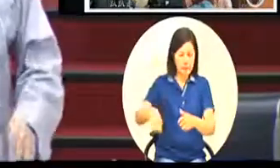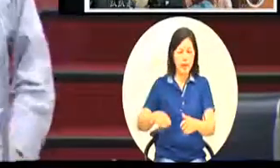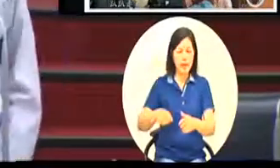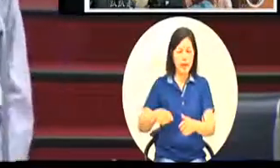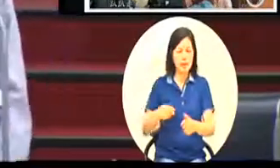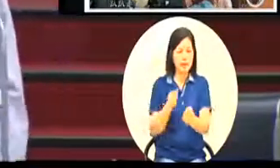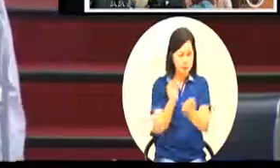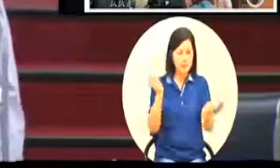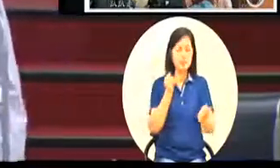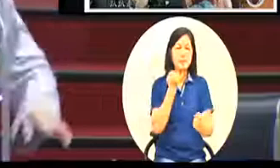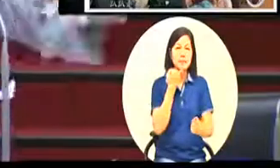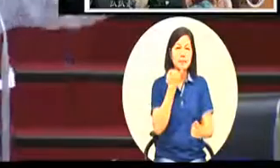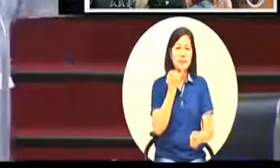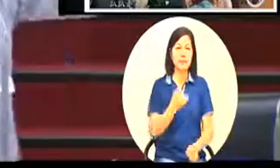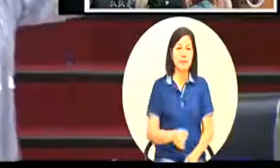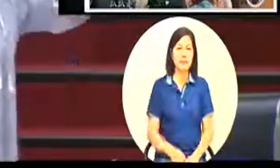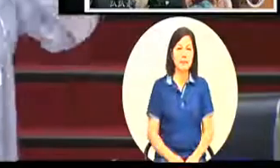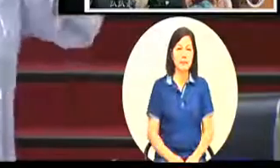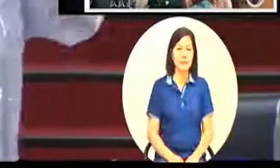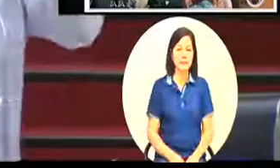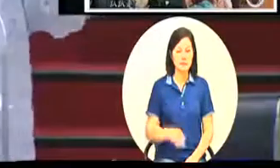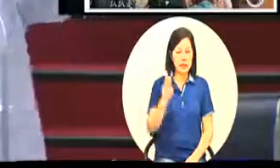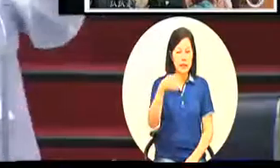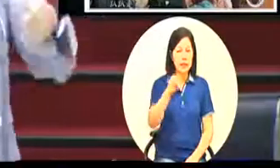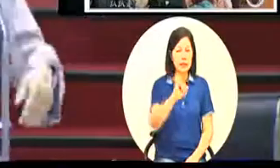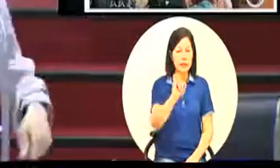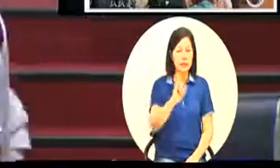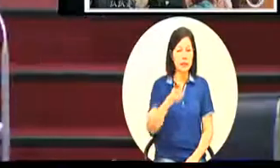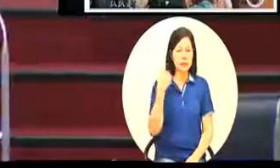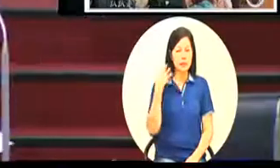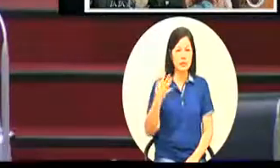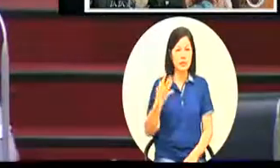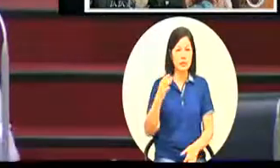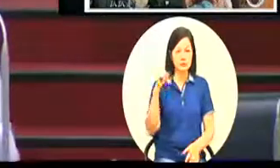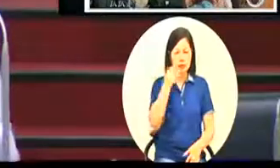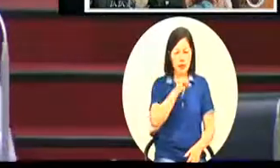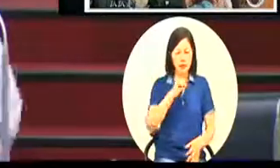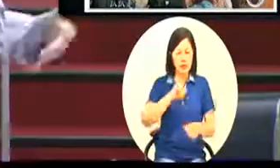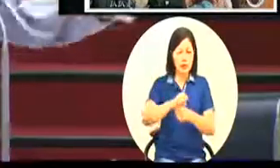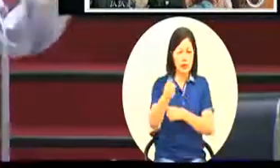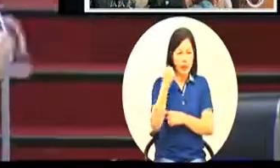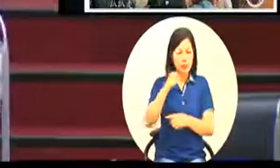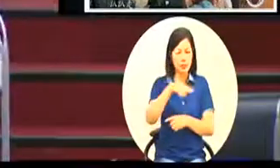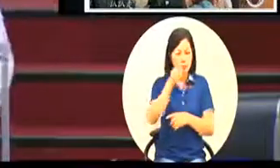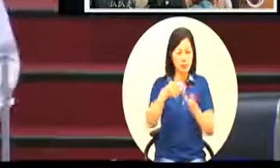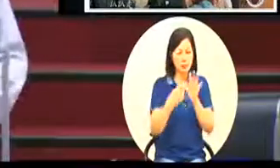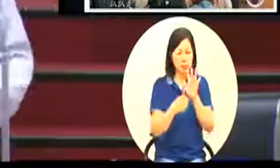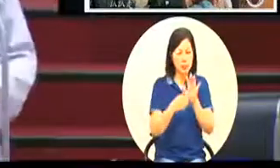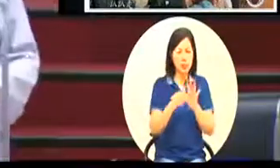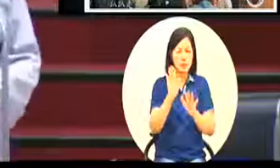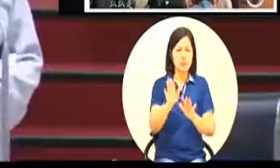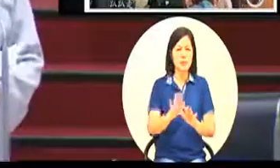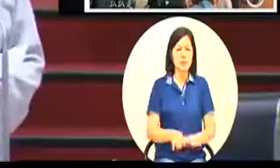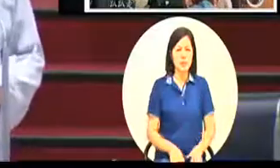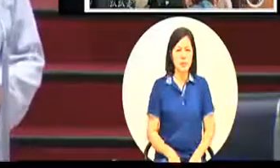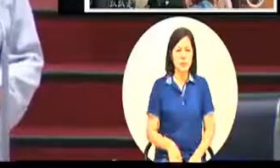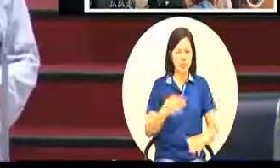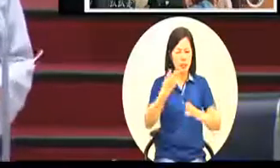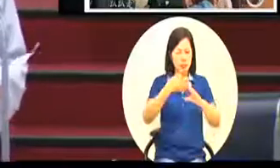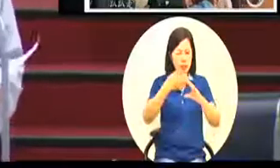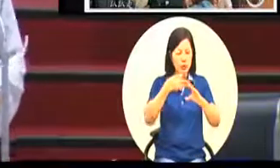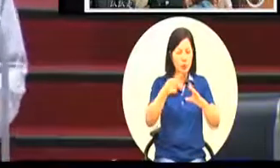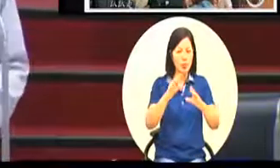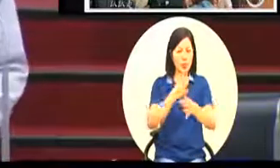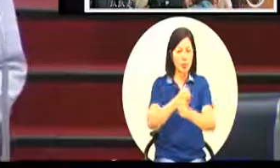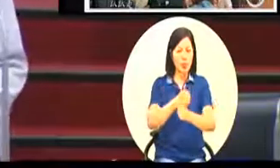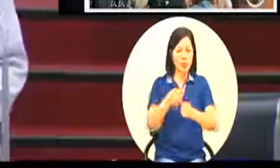当电视台安尼讲啊。廖小金、新台湾加油，安尼讲啊，因为伊请我伫电视节目讲台嘛，伫